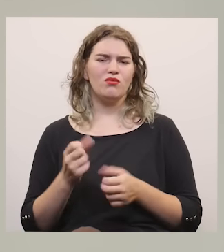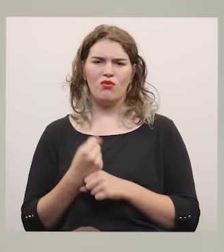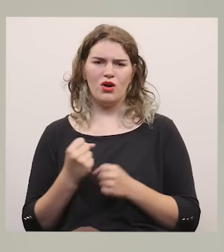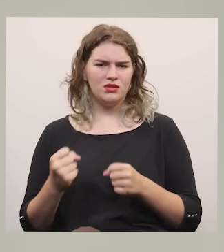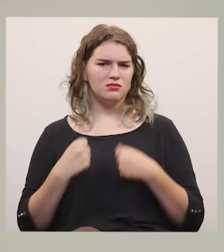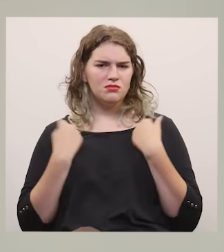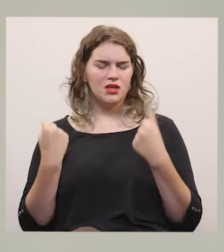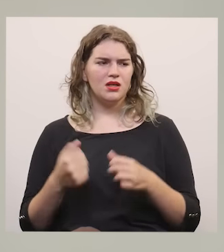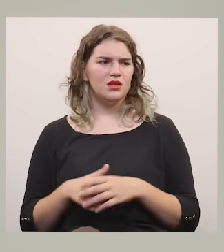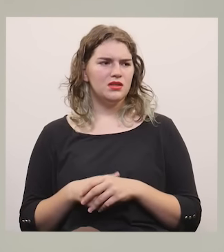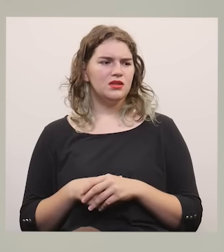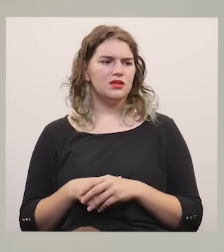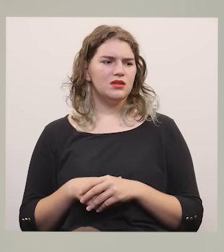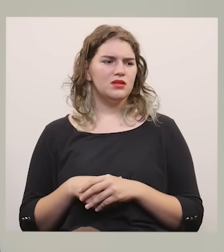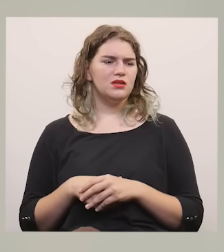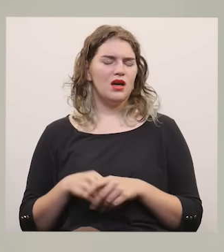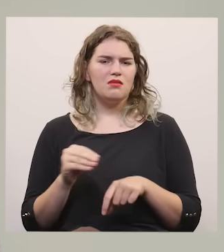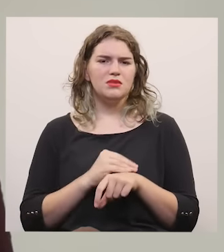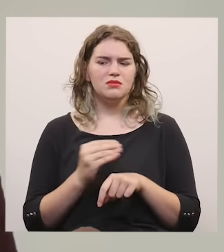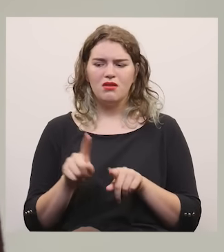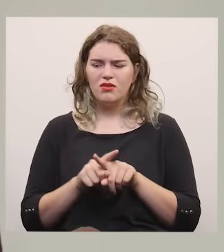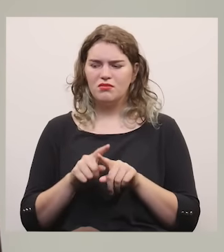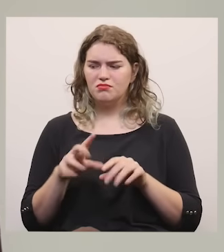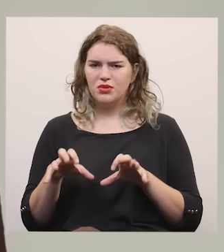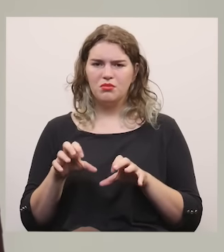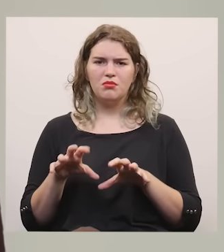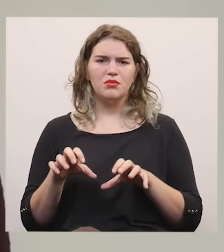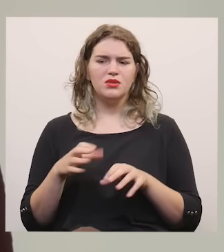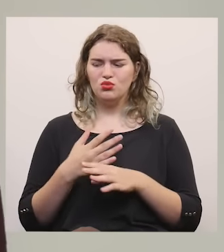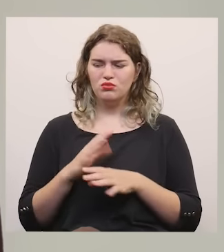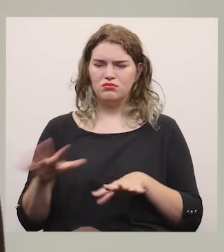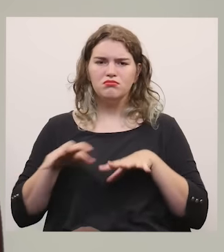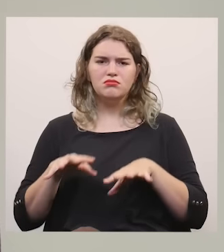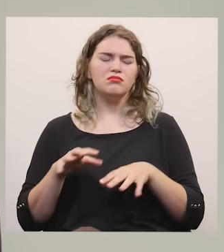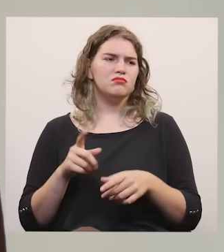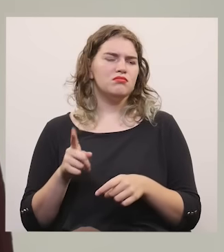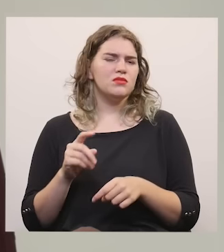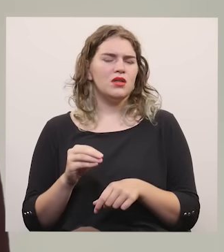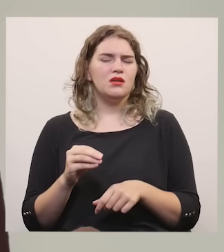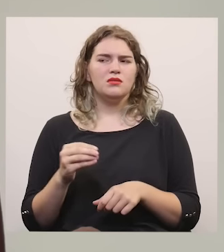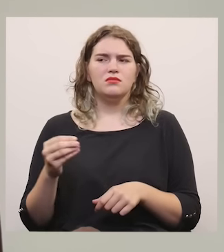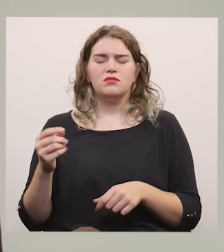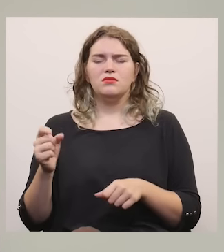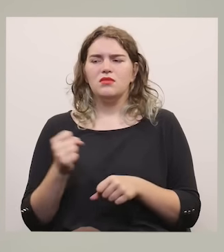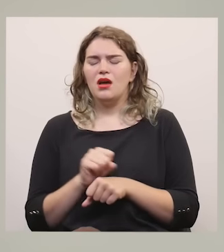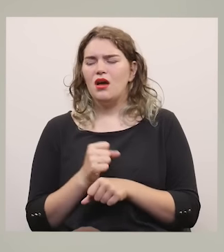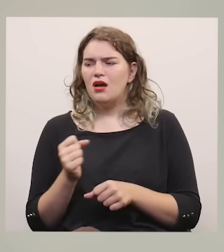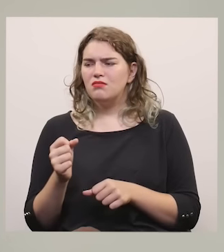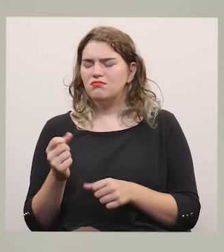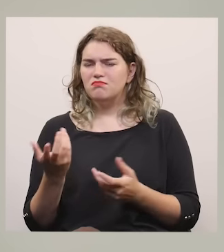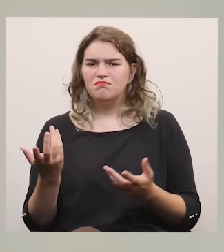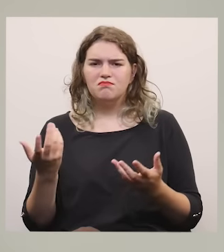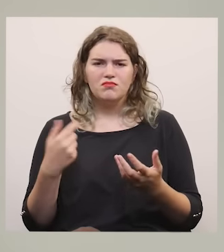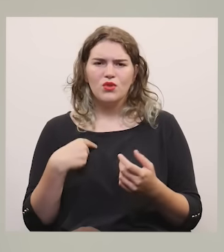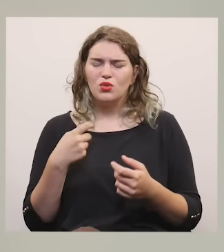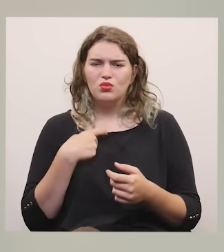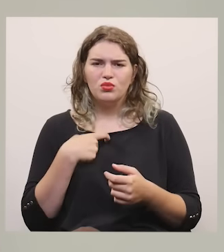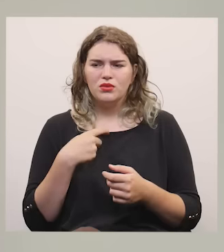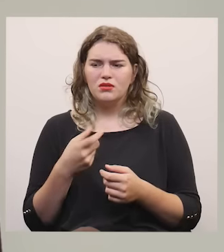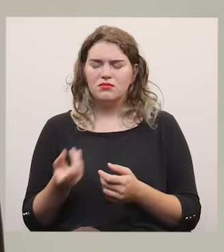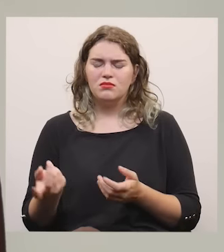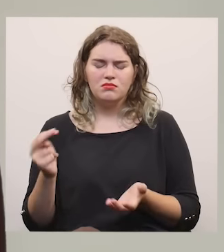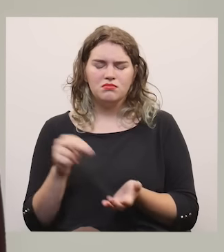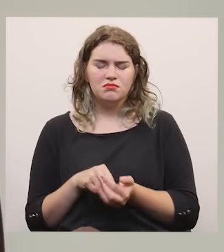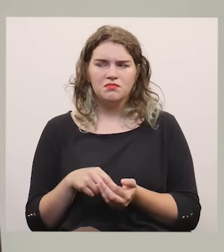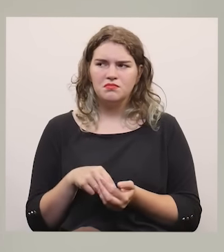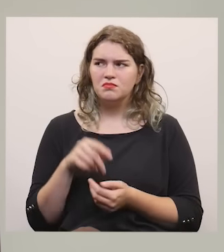speriată. Efectiv, am simțit că mi-a fugit pământul de sub picioare. Nu știam ce se întâmplă. Parcă am primit o lovitură atât de puternică că nu puteam să mă